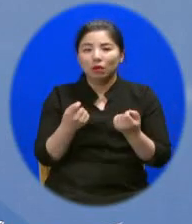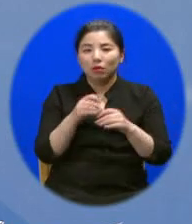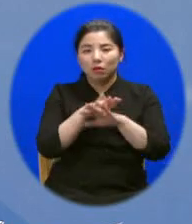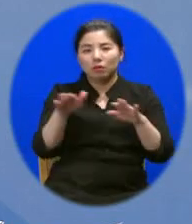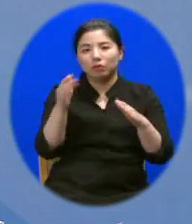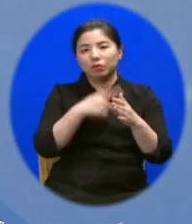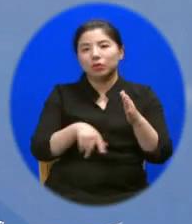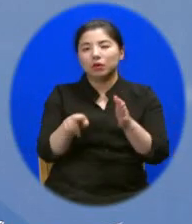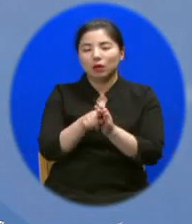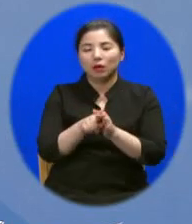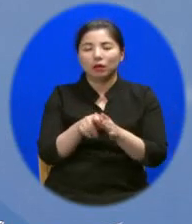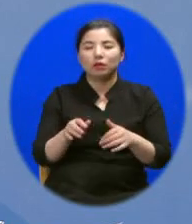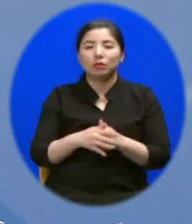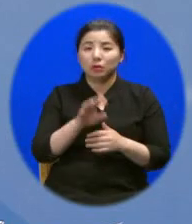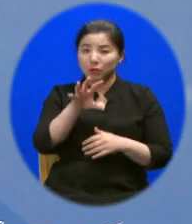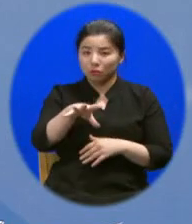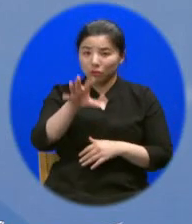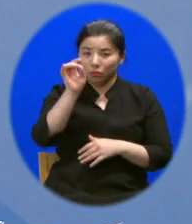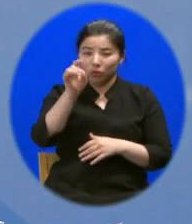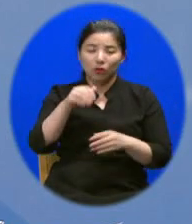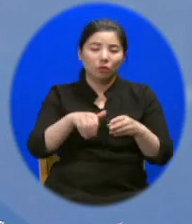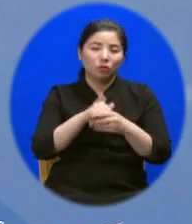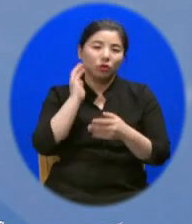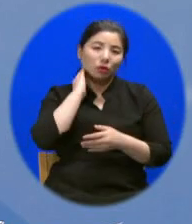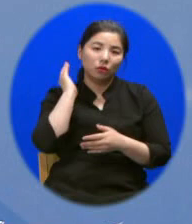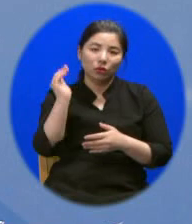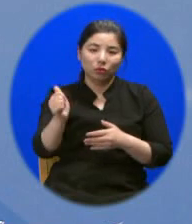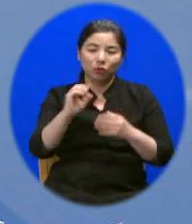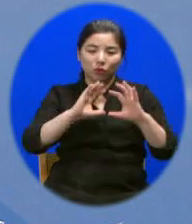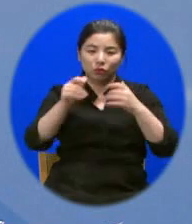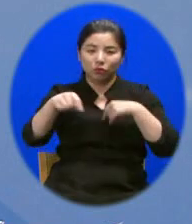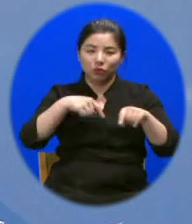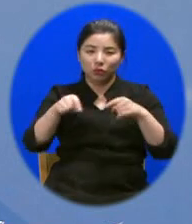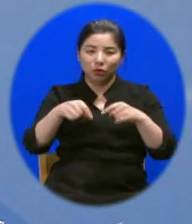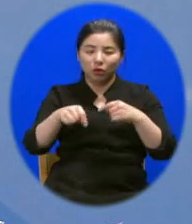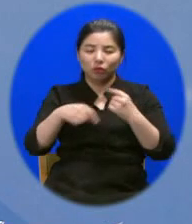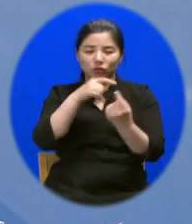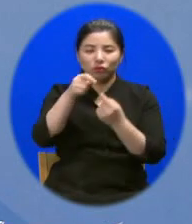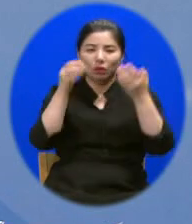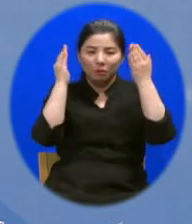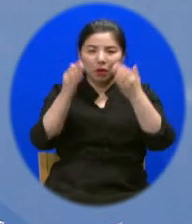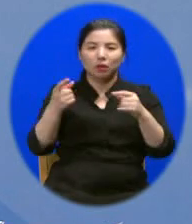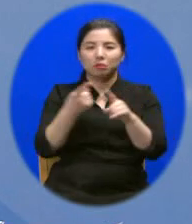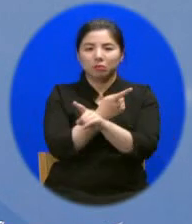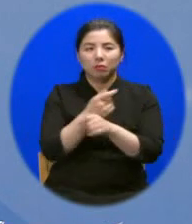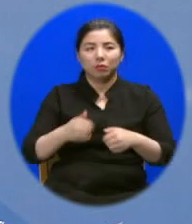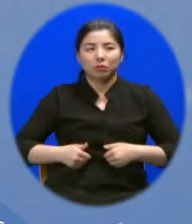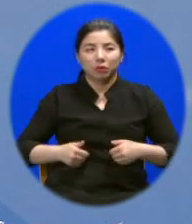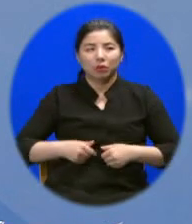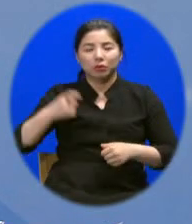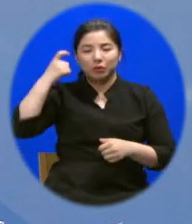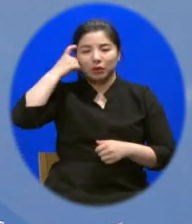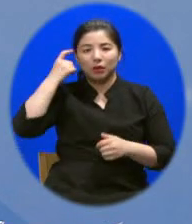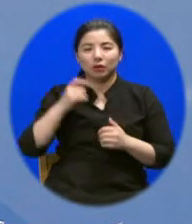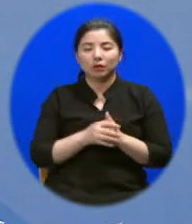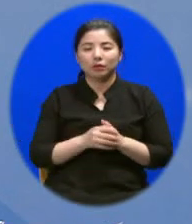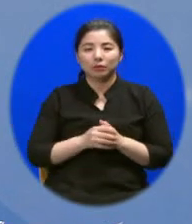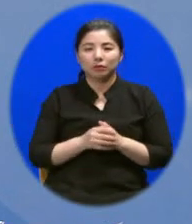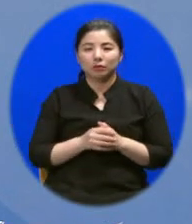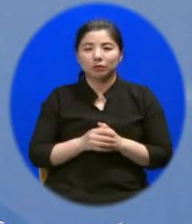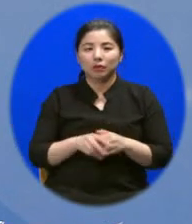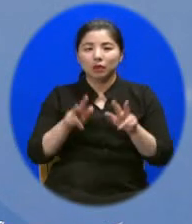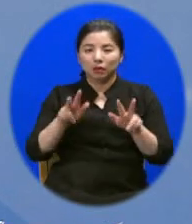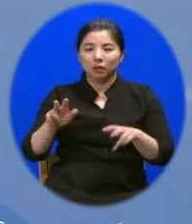해결하기 위해서는 우선 문재인 정부의 국정운영 방향을 바꾸어야 만 된다고 생각을 합니다